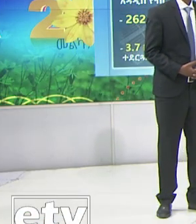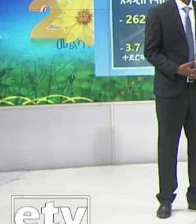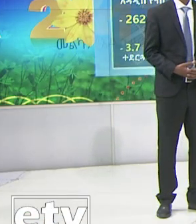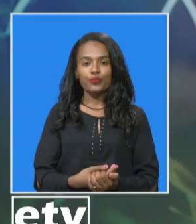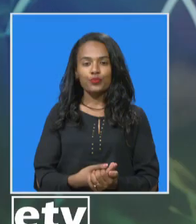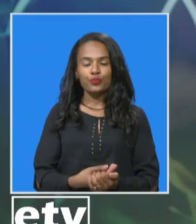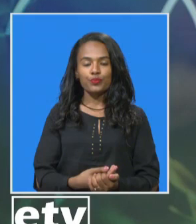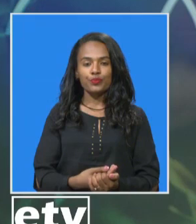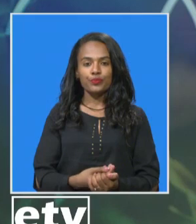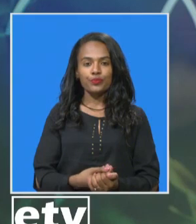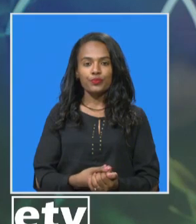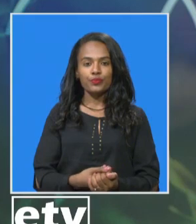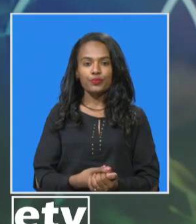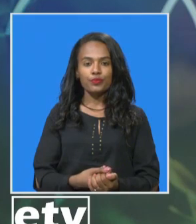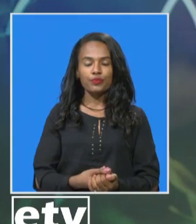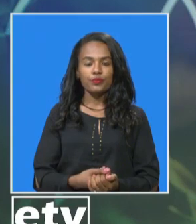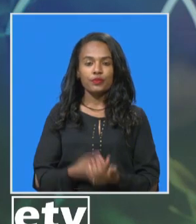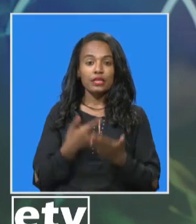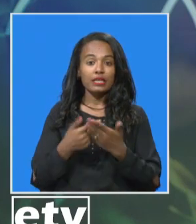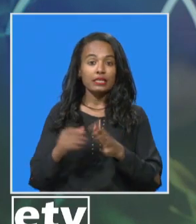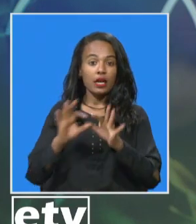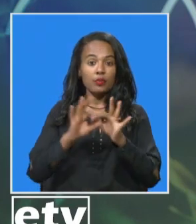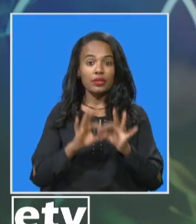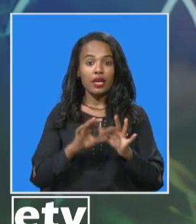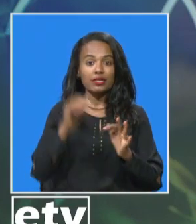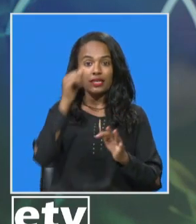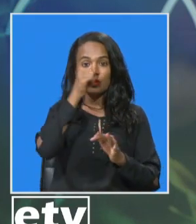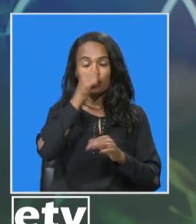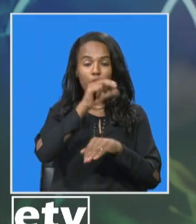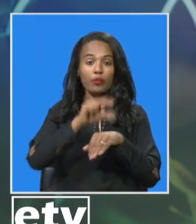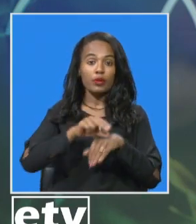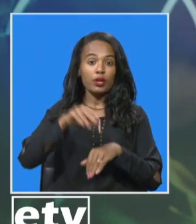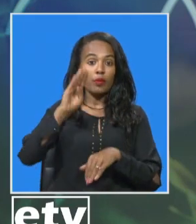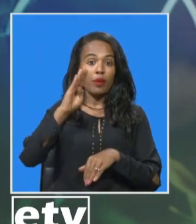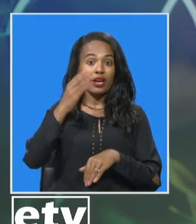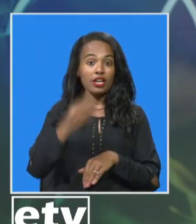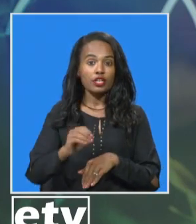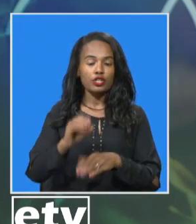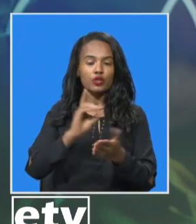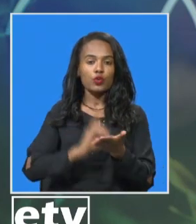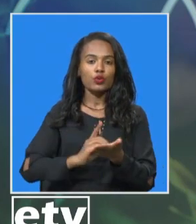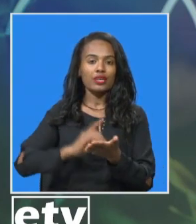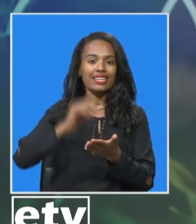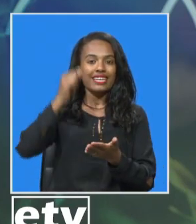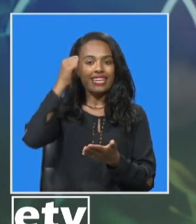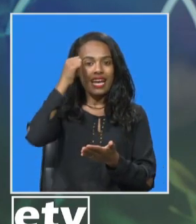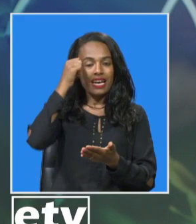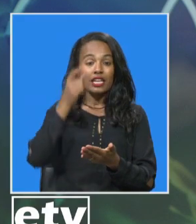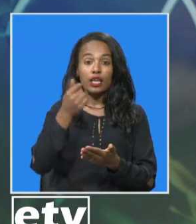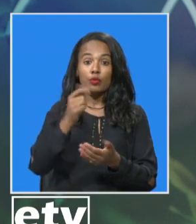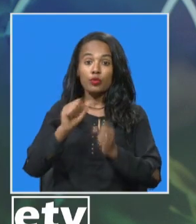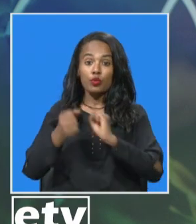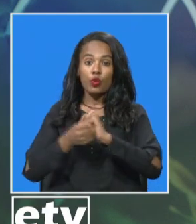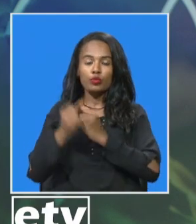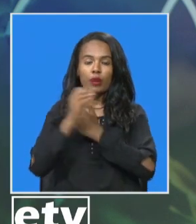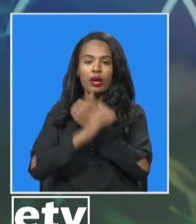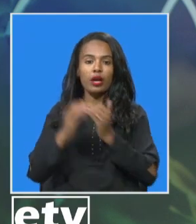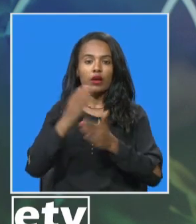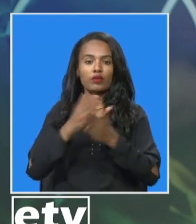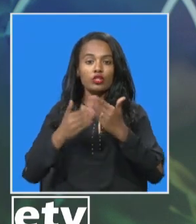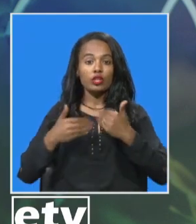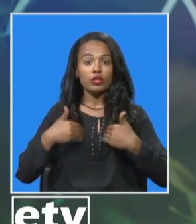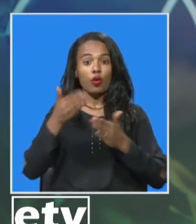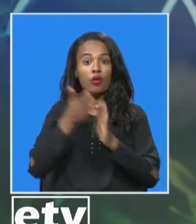አመሰግናለሁ ጌታቸው። ከዚሁ ጋር በተያያዘ የኢትዮጵያ ብሔራዊ ባንክ ገዢ ዶክተር ይናገር ደሴ የብር ኖቱ ለውጥ በአገር አቀፍ ደረጃ